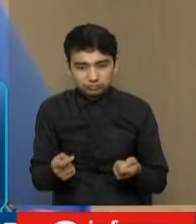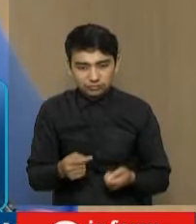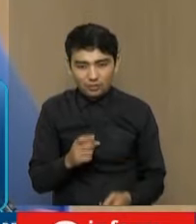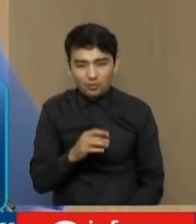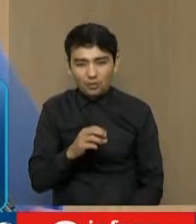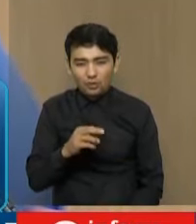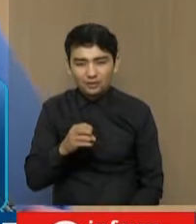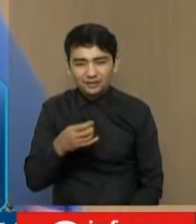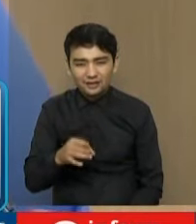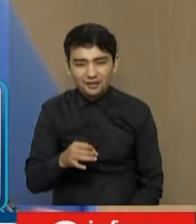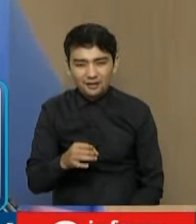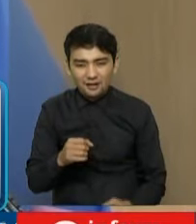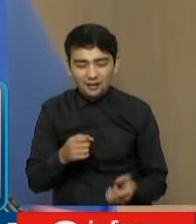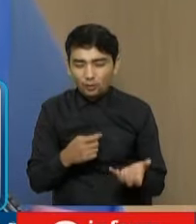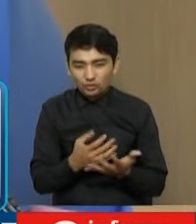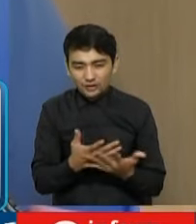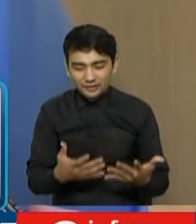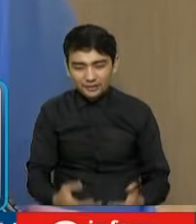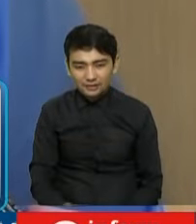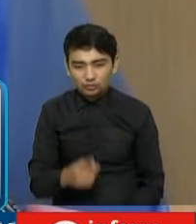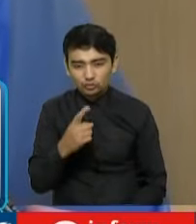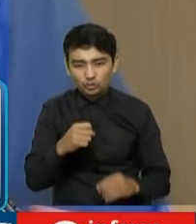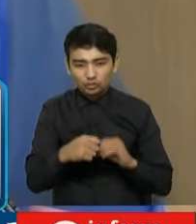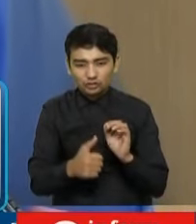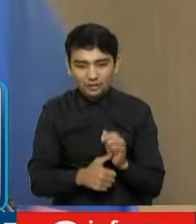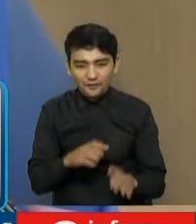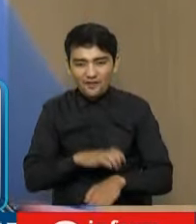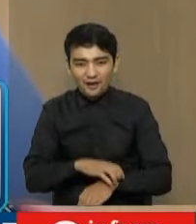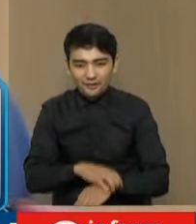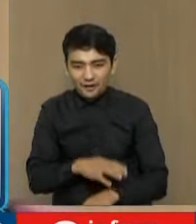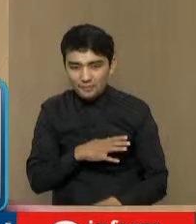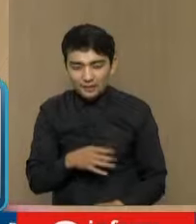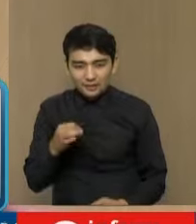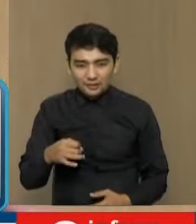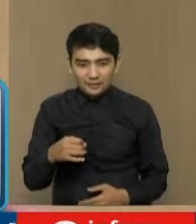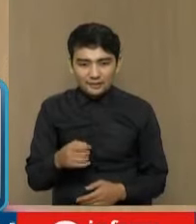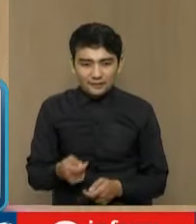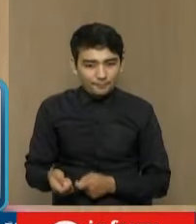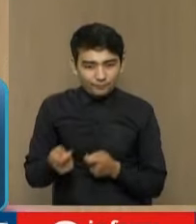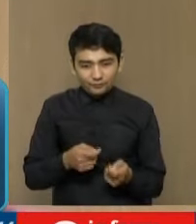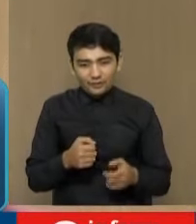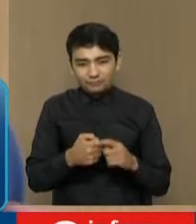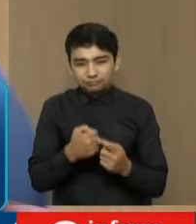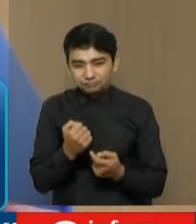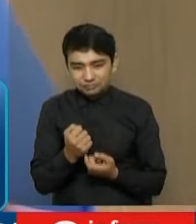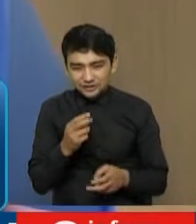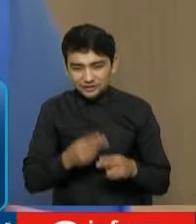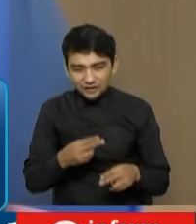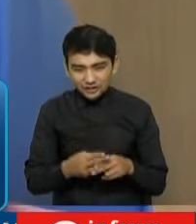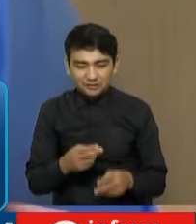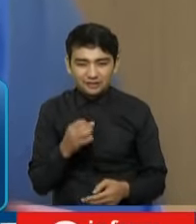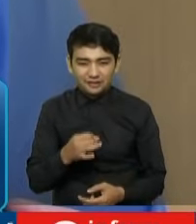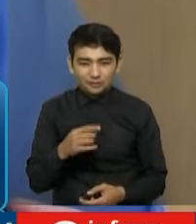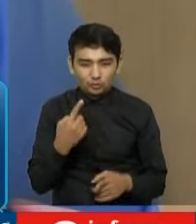уже зарегистрировано 116 фактов ношения, провоз кастетов и других предметов холодного